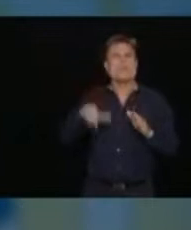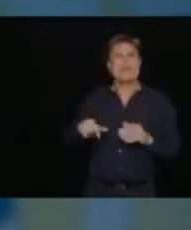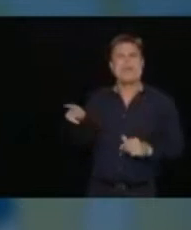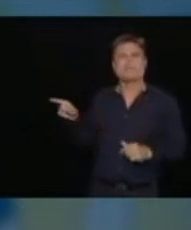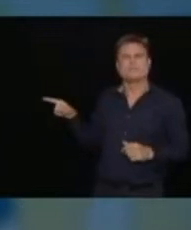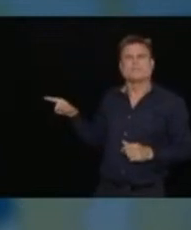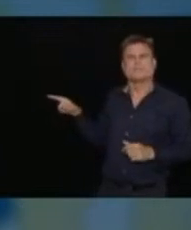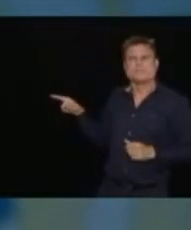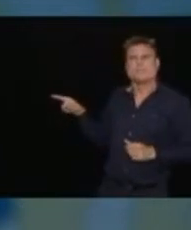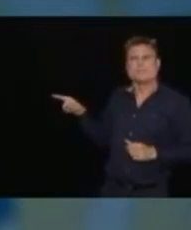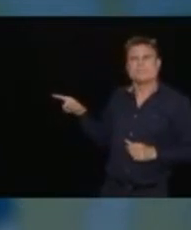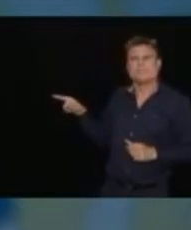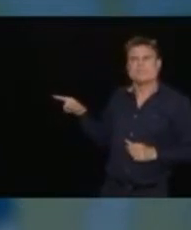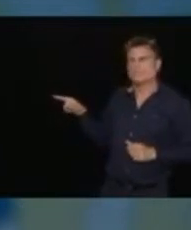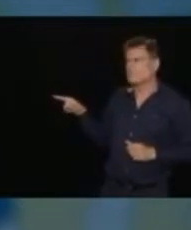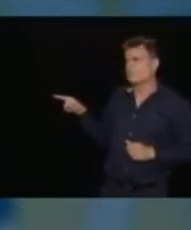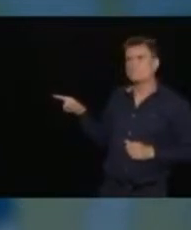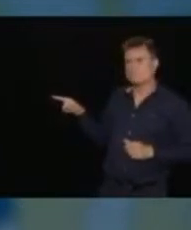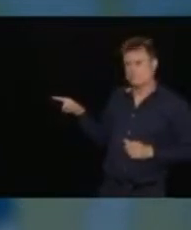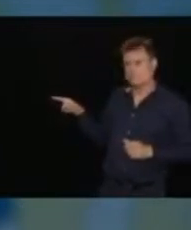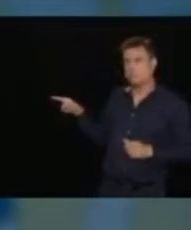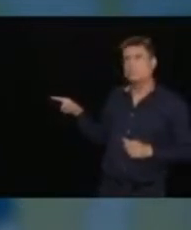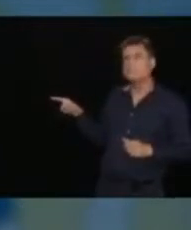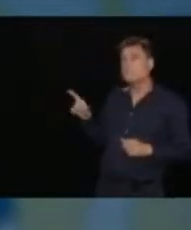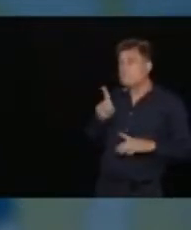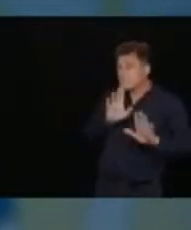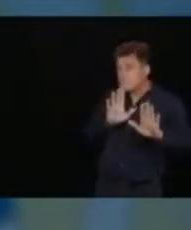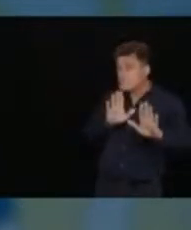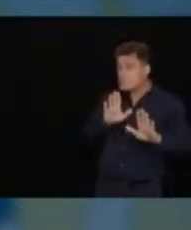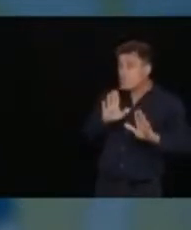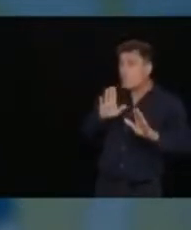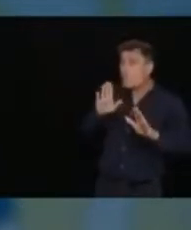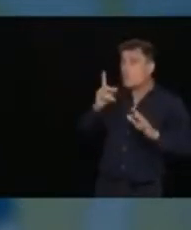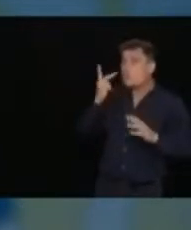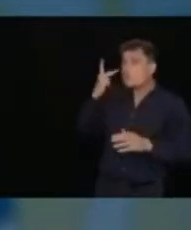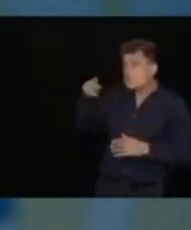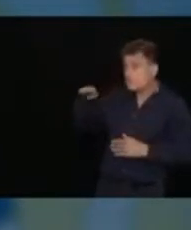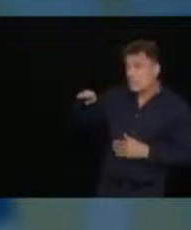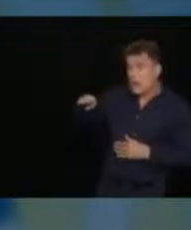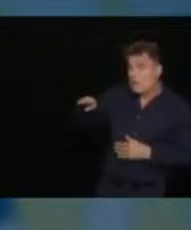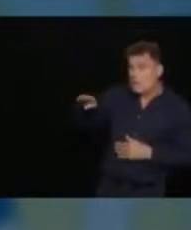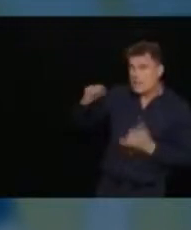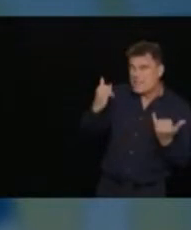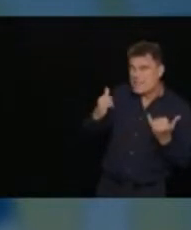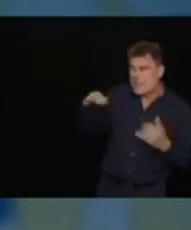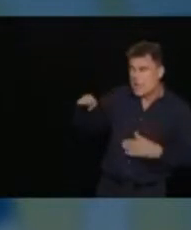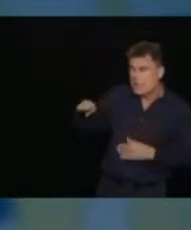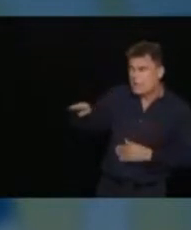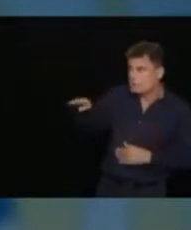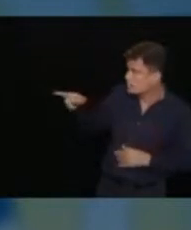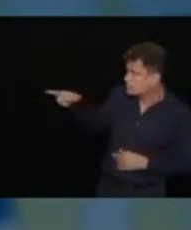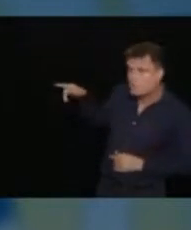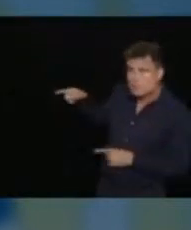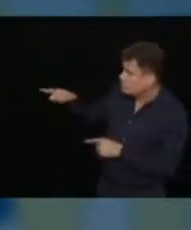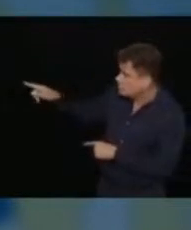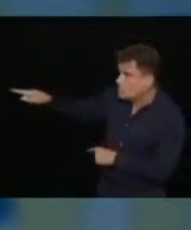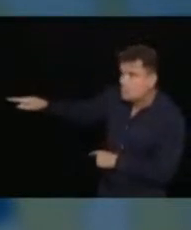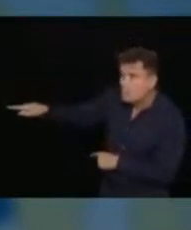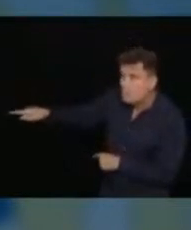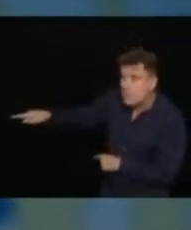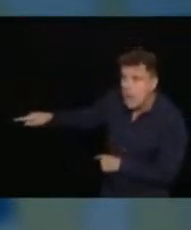see an upward bend. 我们看到了从这个曲线的拉平来看，又是往上走了。